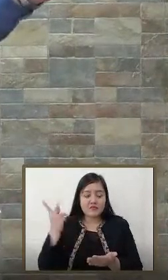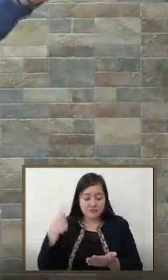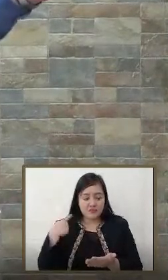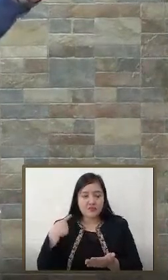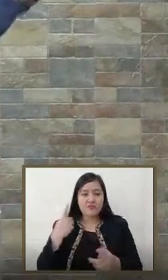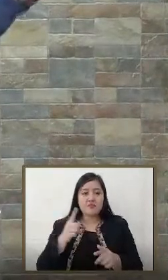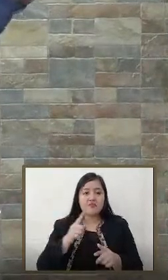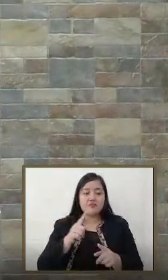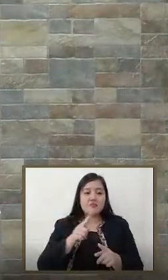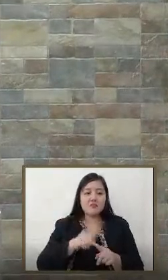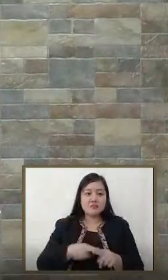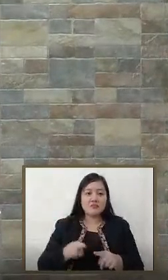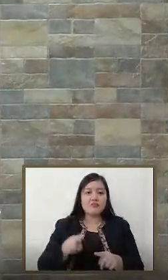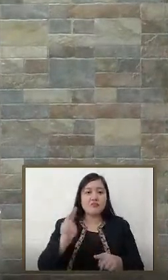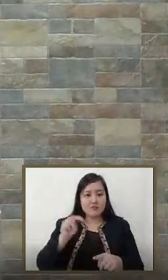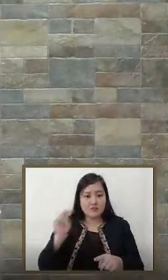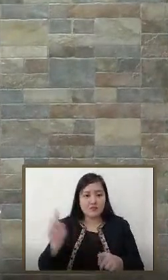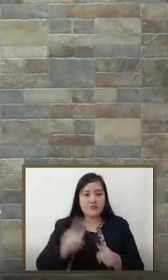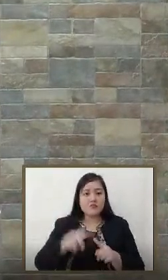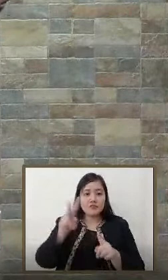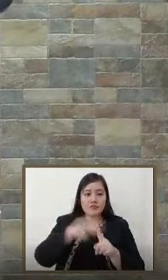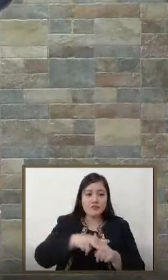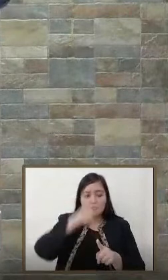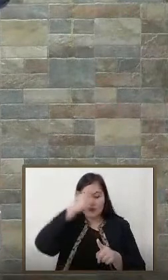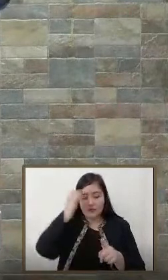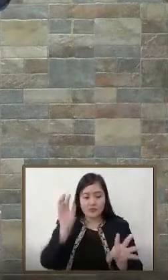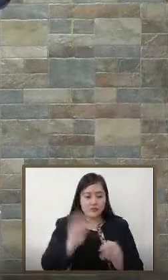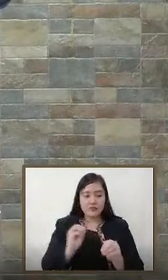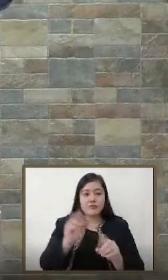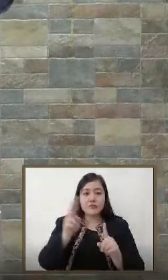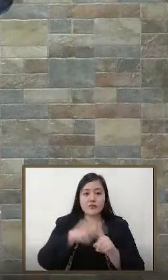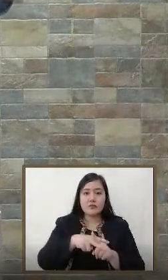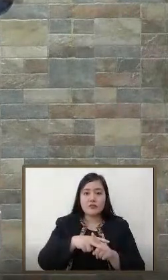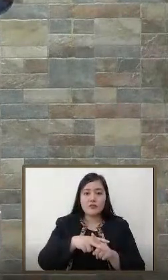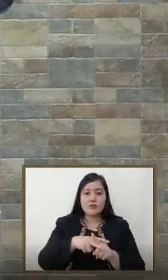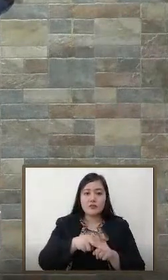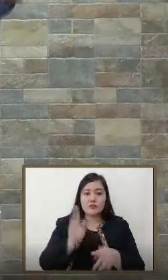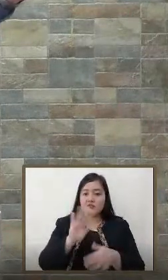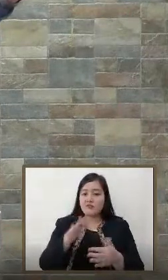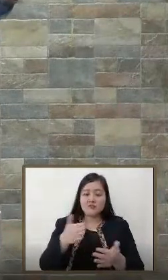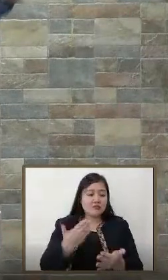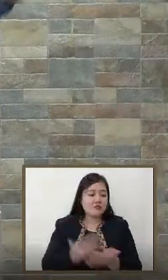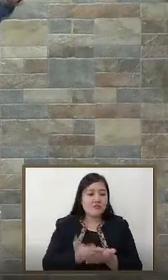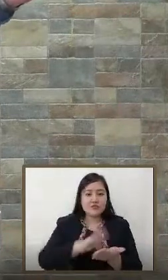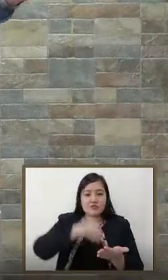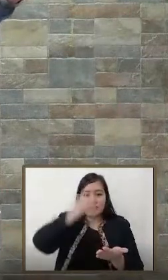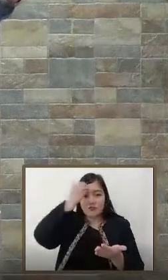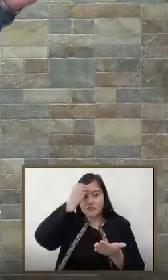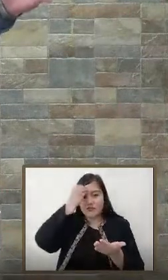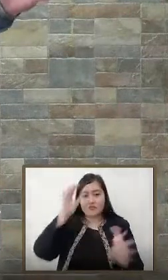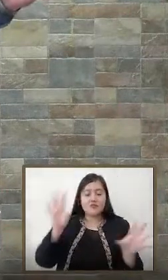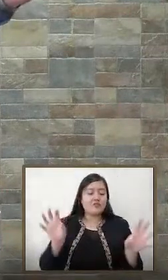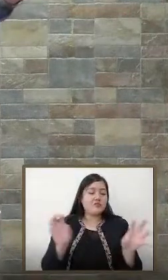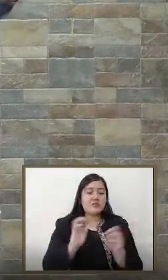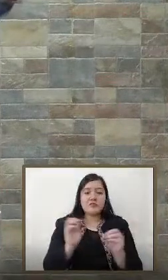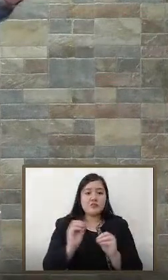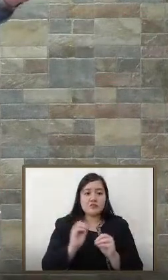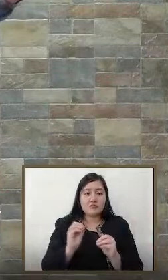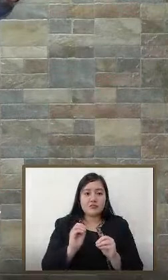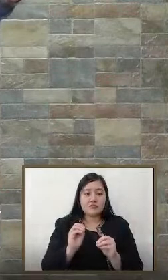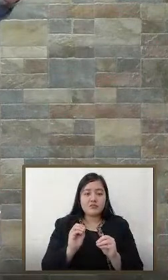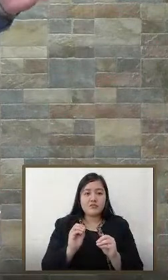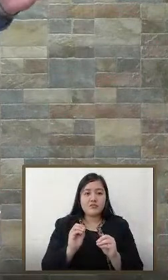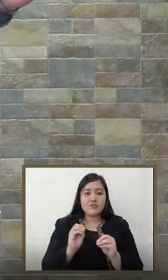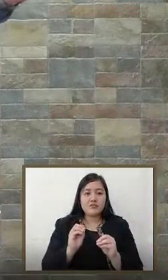application, na-apply mo, it's nothing. Useless lahat ng ating nabasa, yung